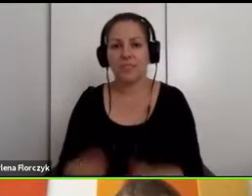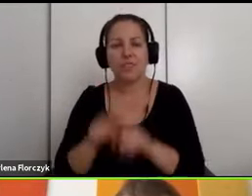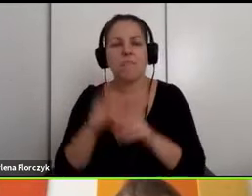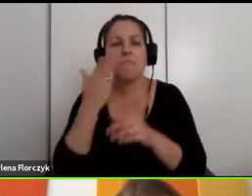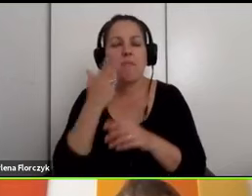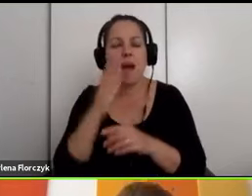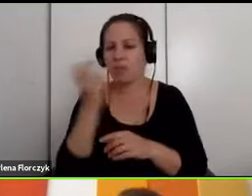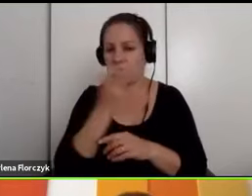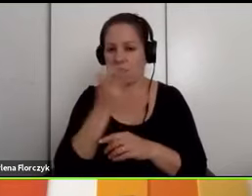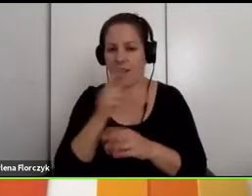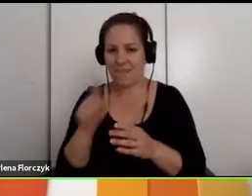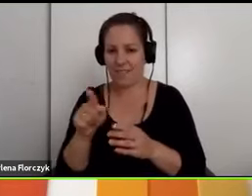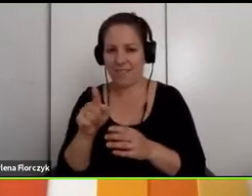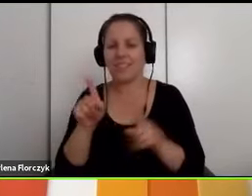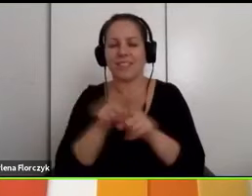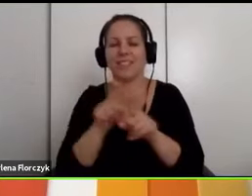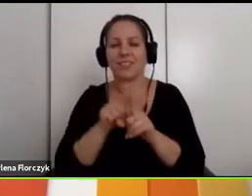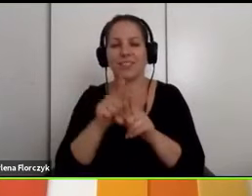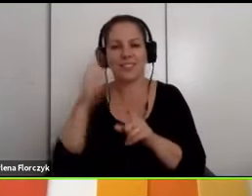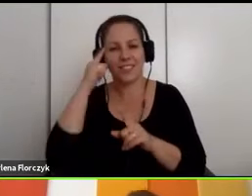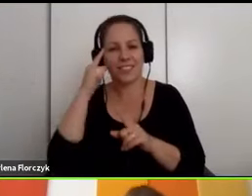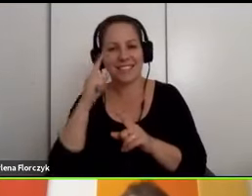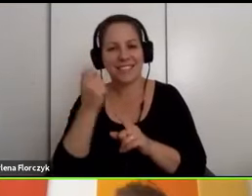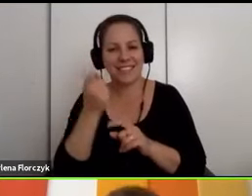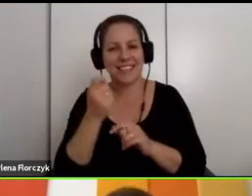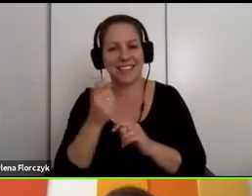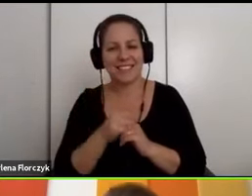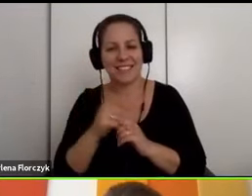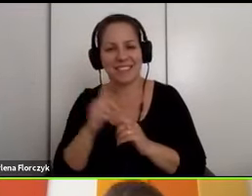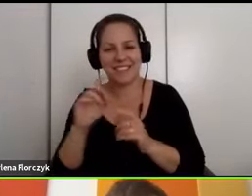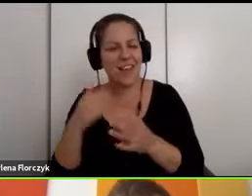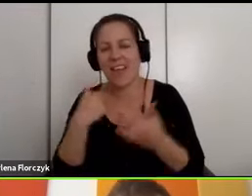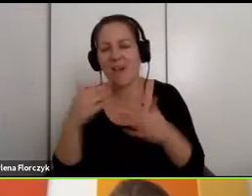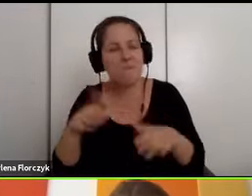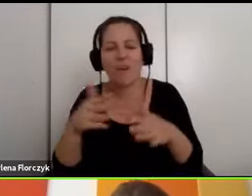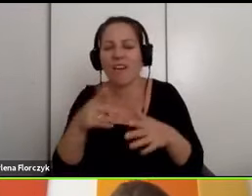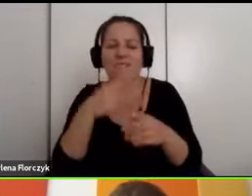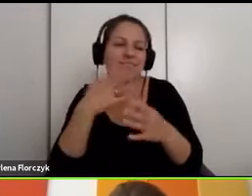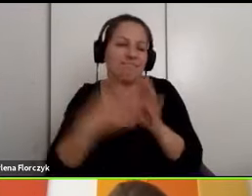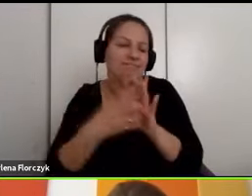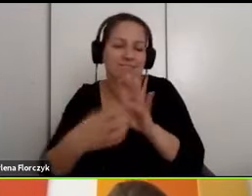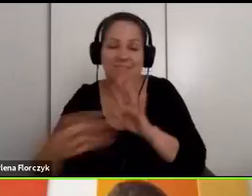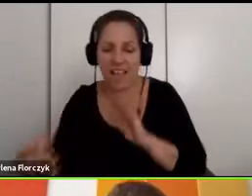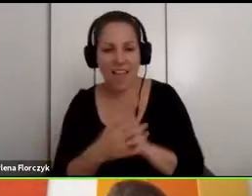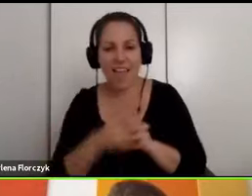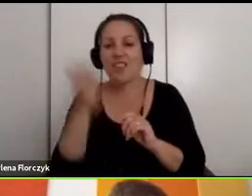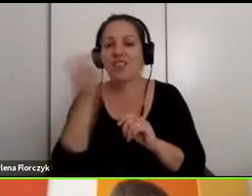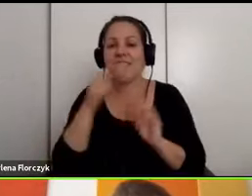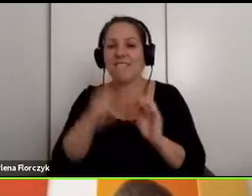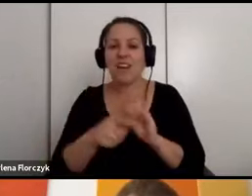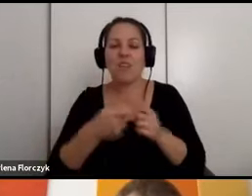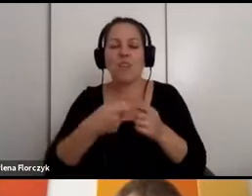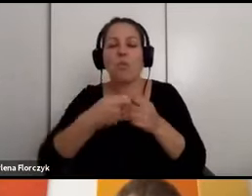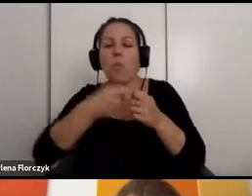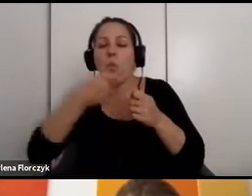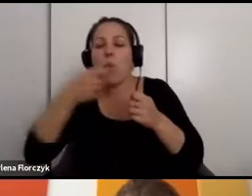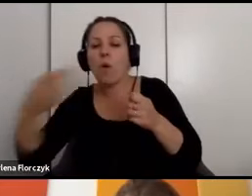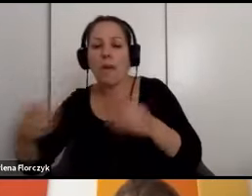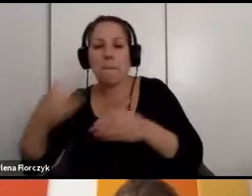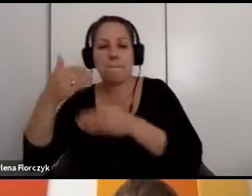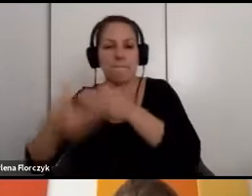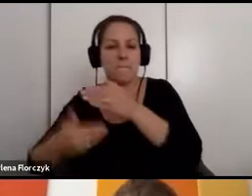ciekawe, bo też już zaraz milknę, bo ja mogę bardzo dużo. Bardzo ciekawe też jest w długich procesach, ciekawe